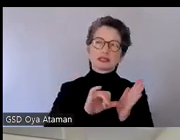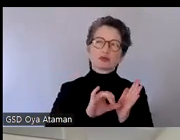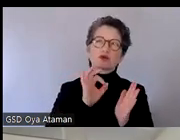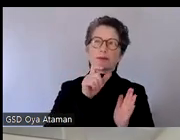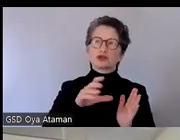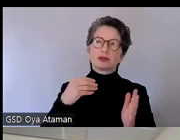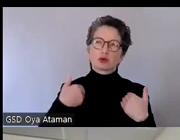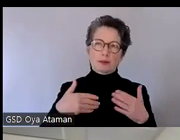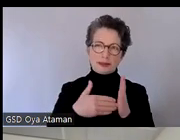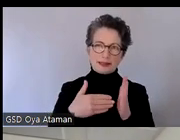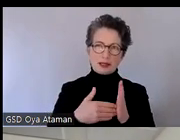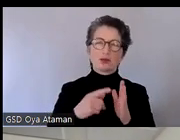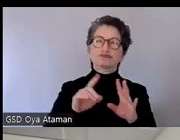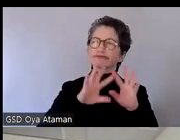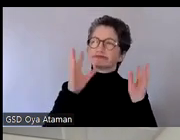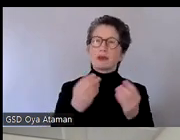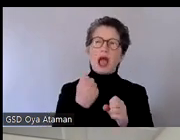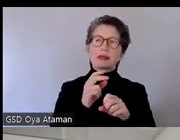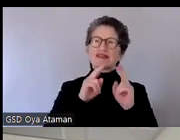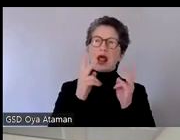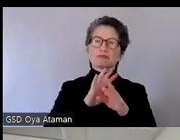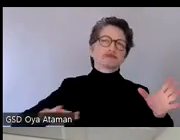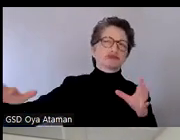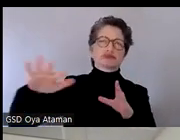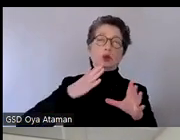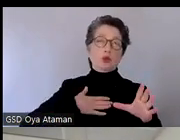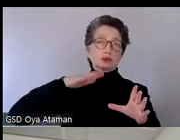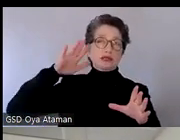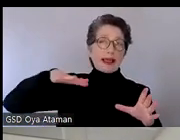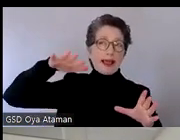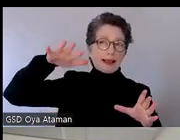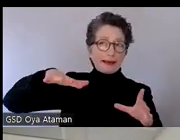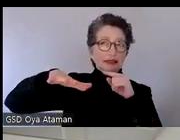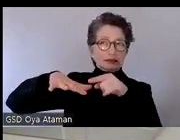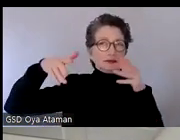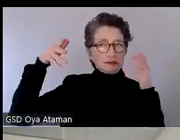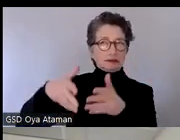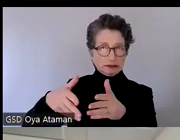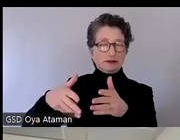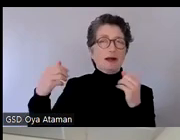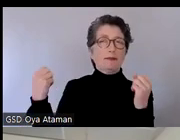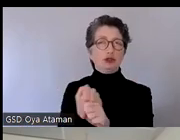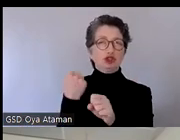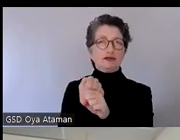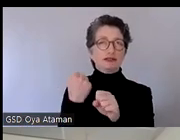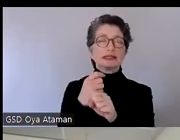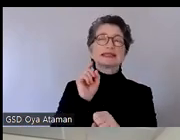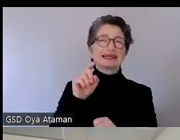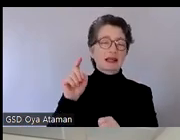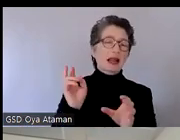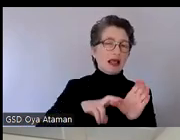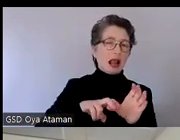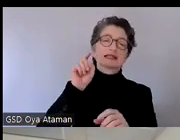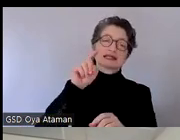in diesem gesamten Konstrukt der Arbeitswelt einen Bereich, der sich sehr intensiv mit dem Thema digitale Teilhabe und digitale Barrierefreiheit